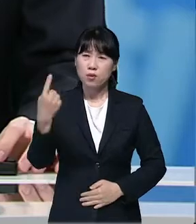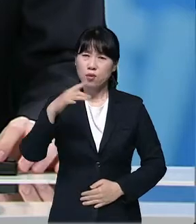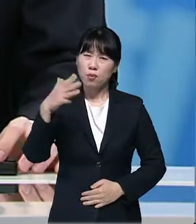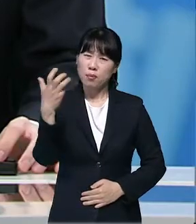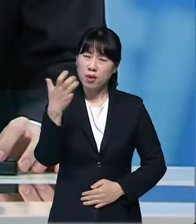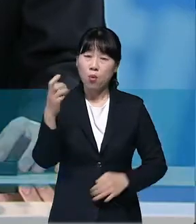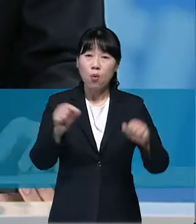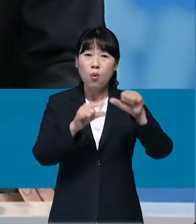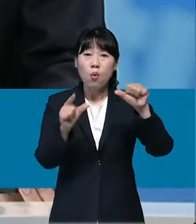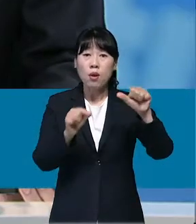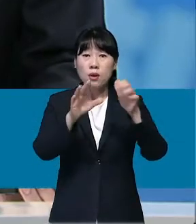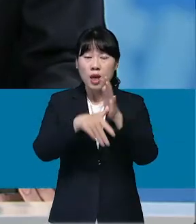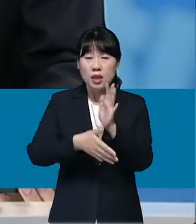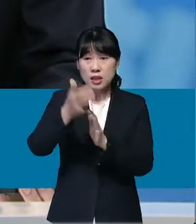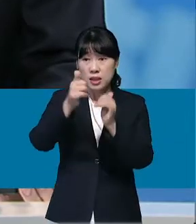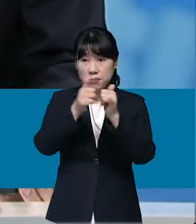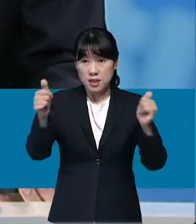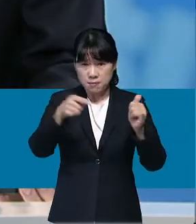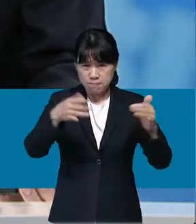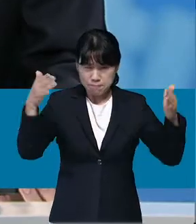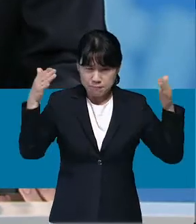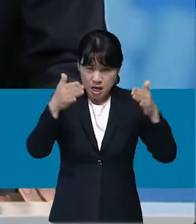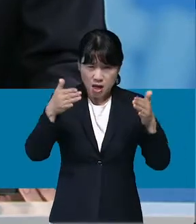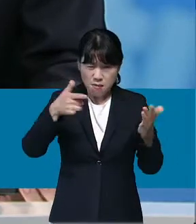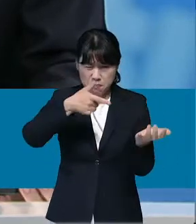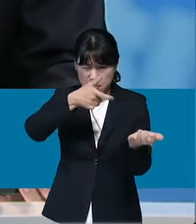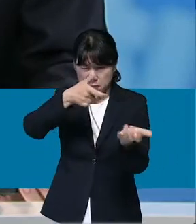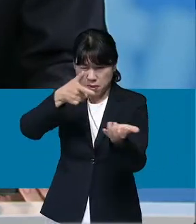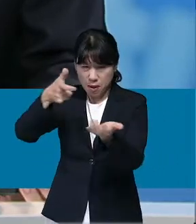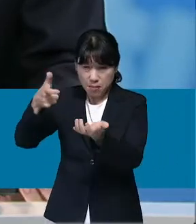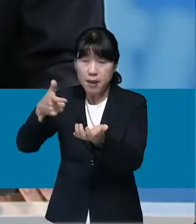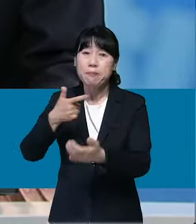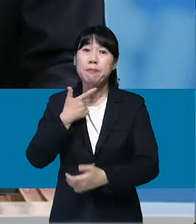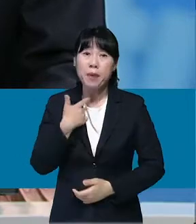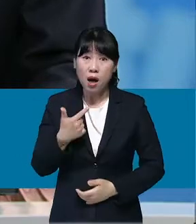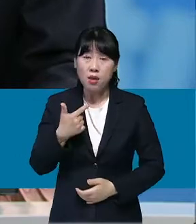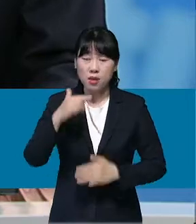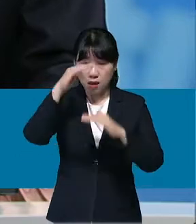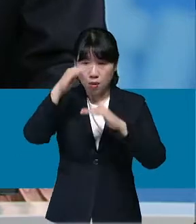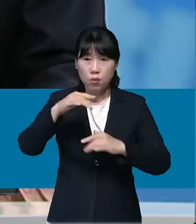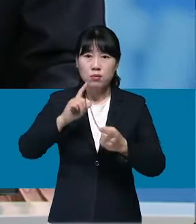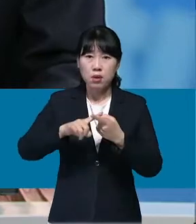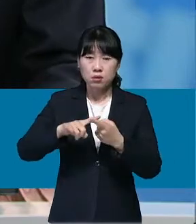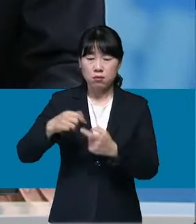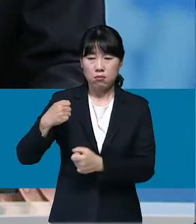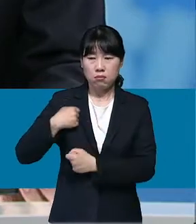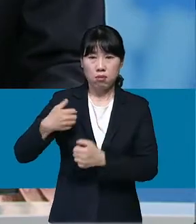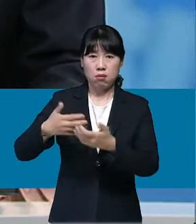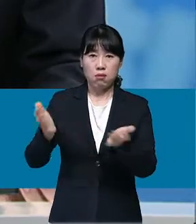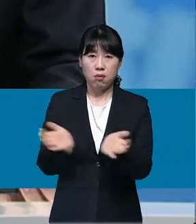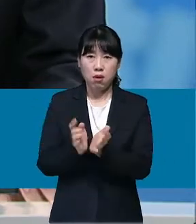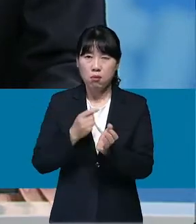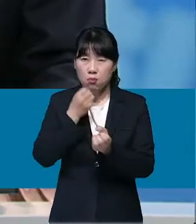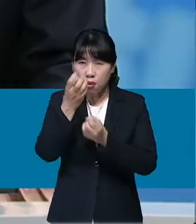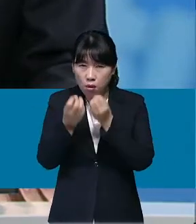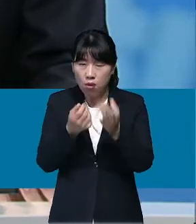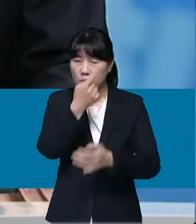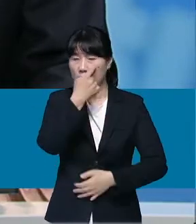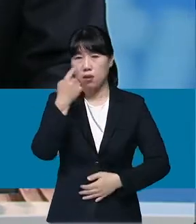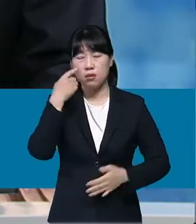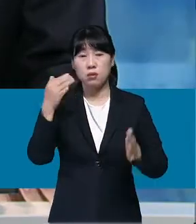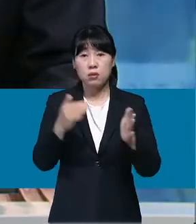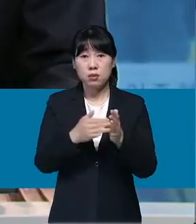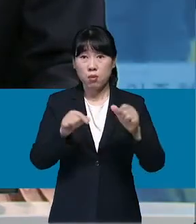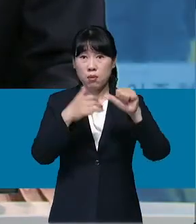80년 5월 당시 시민들을 향해 기관총과 조준 사격이 이뤄진 사실이 계엄군의 진술로 확인됐습니다.